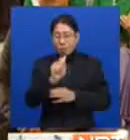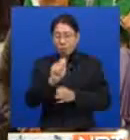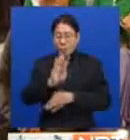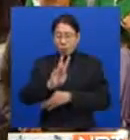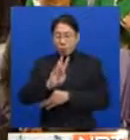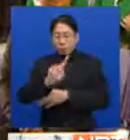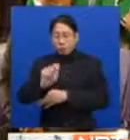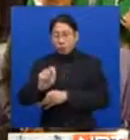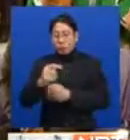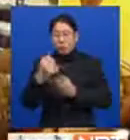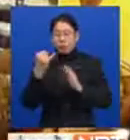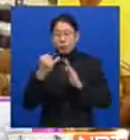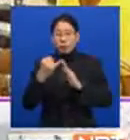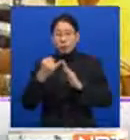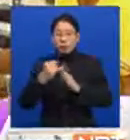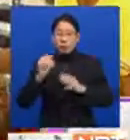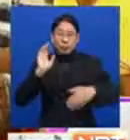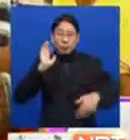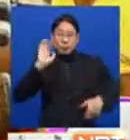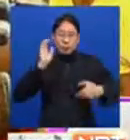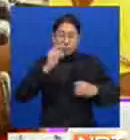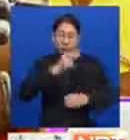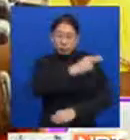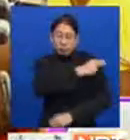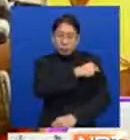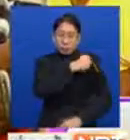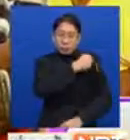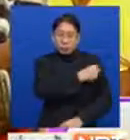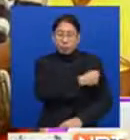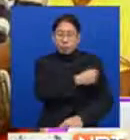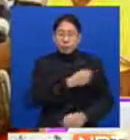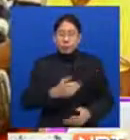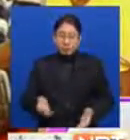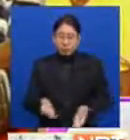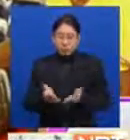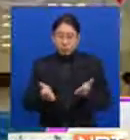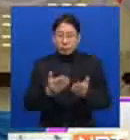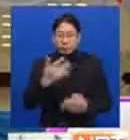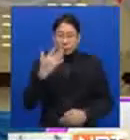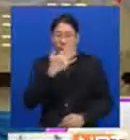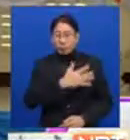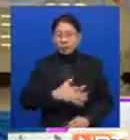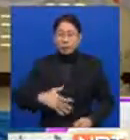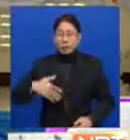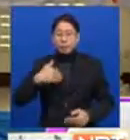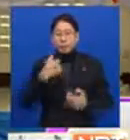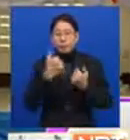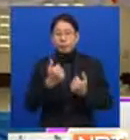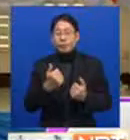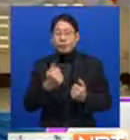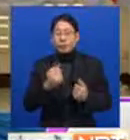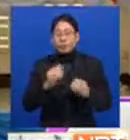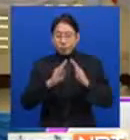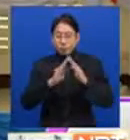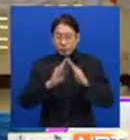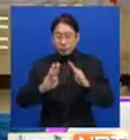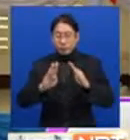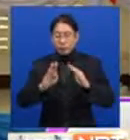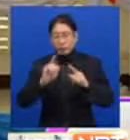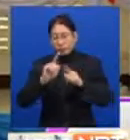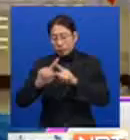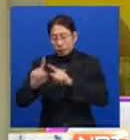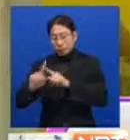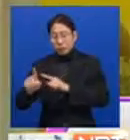ส่วนตำบลเขาแหลมโรงพยาบาลส่งเสริมสุขภาพประจำตำบลเขาแหลมแล้วก็บริษัทมายเค็ม